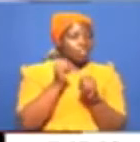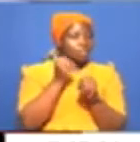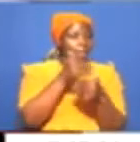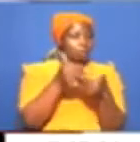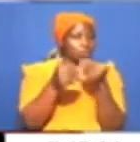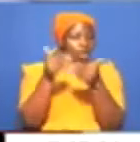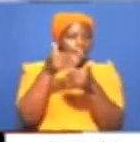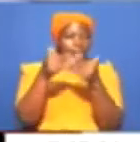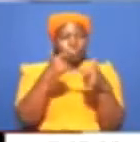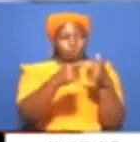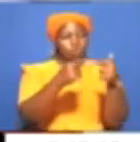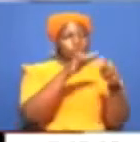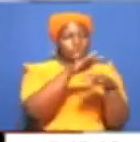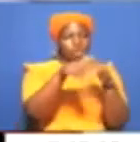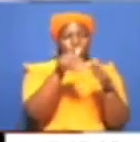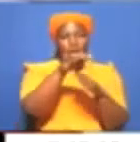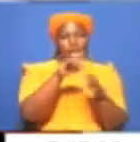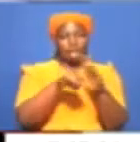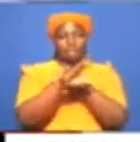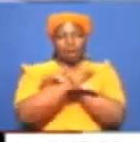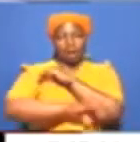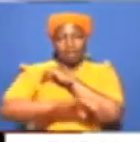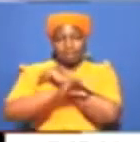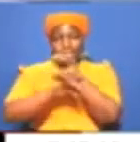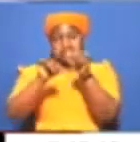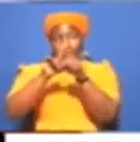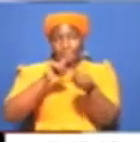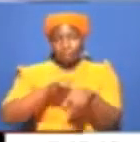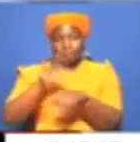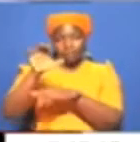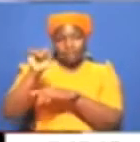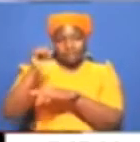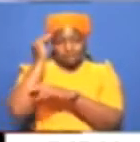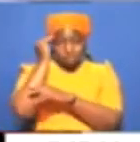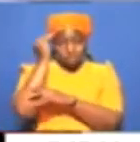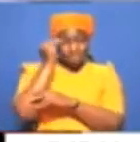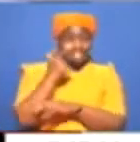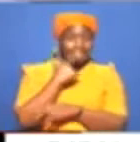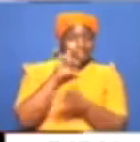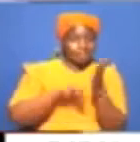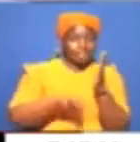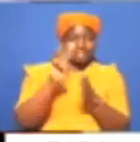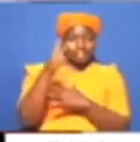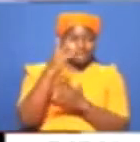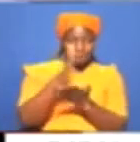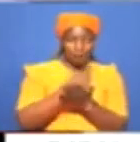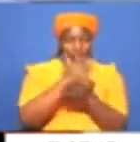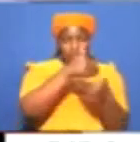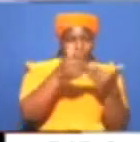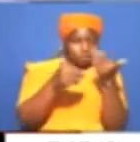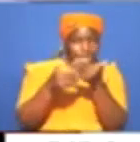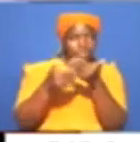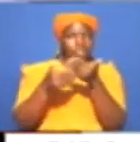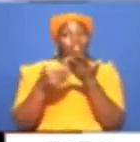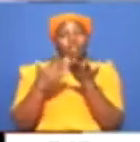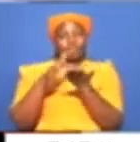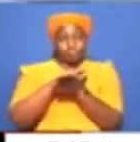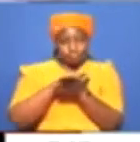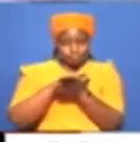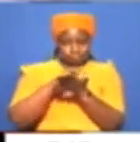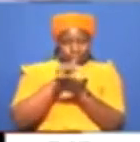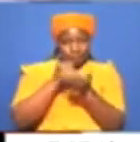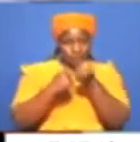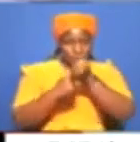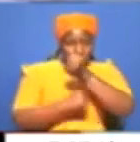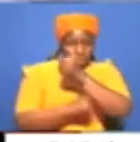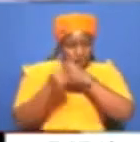huo, waziri wa elimu Profesa George Magoha amesema kuwa awamu ya pili ya mpango wa ujenzi wa muundo msingi kwa maandalizi ya elimu ya